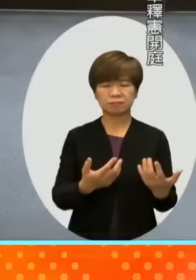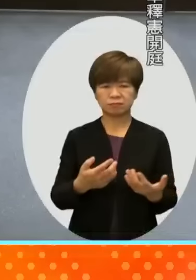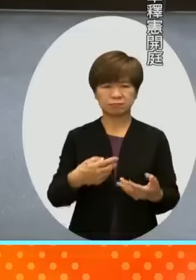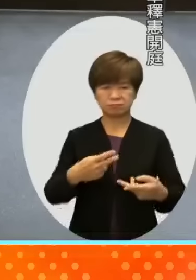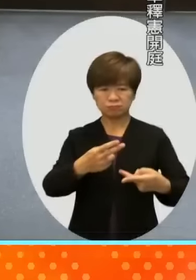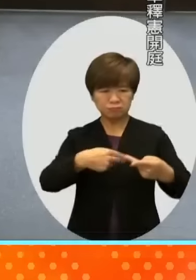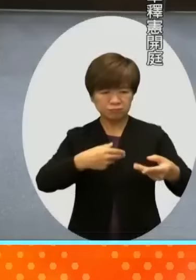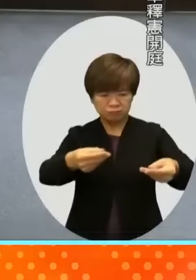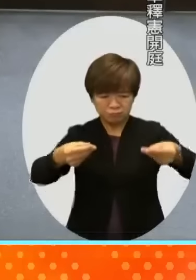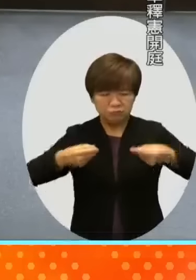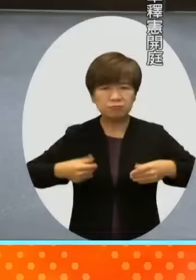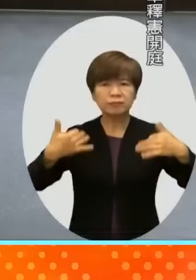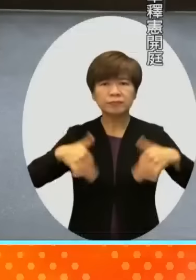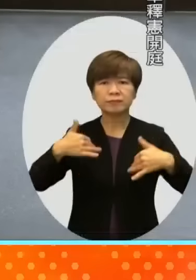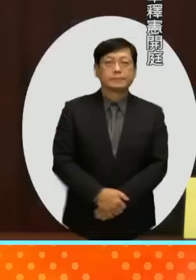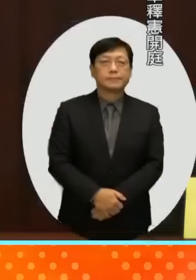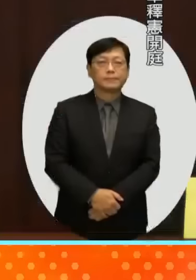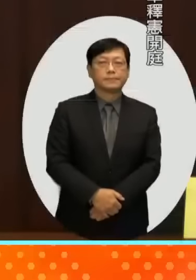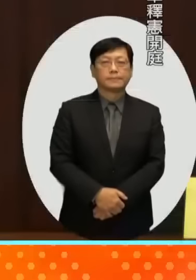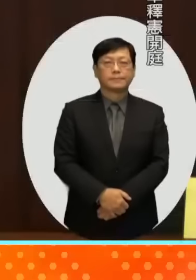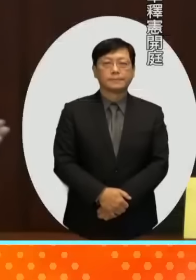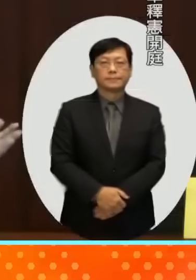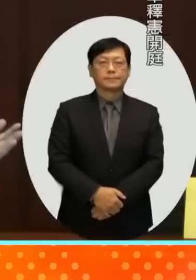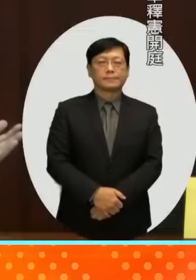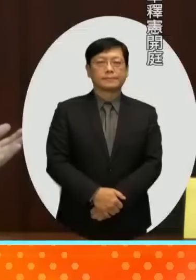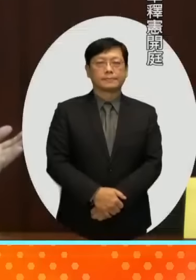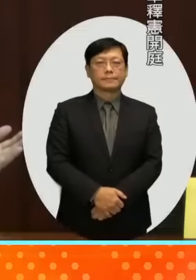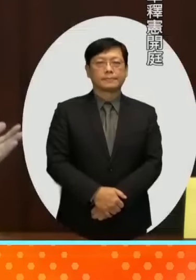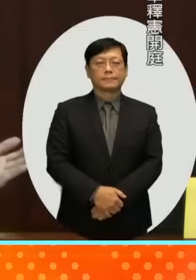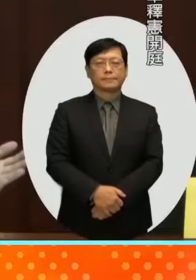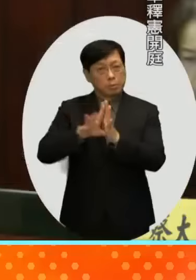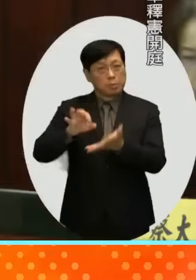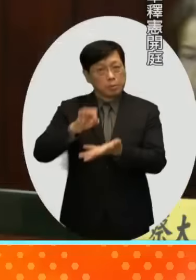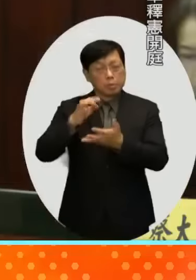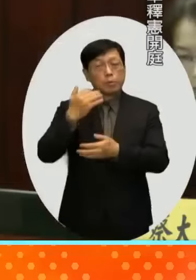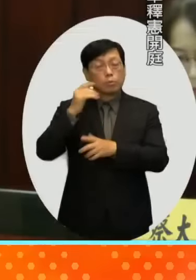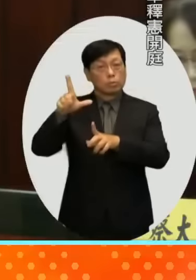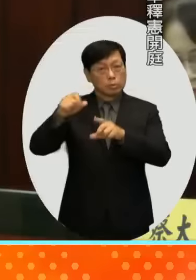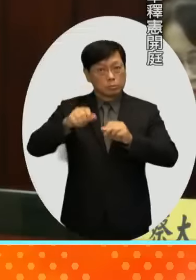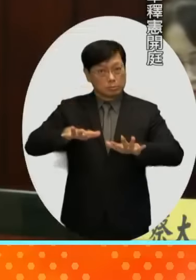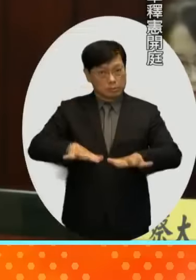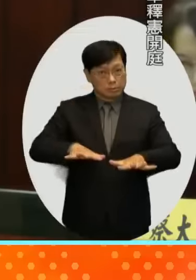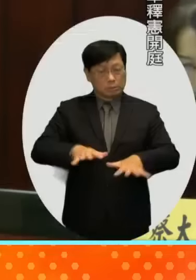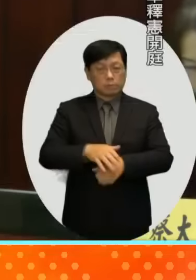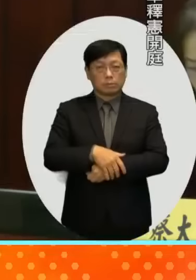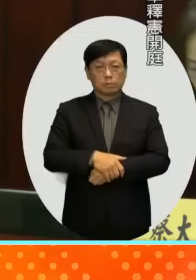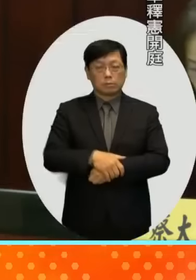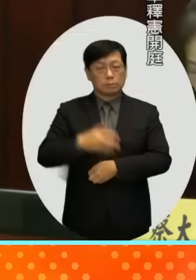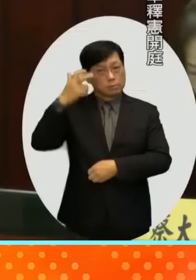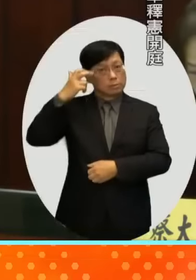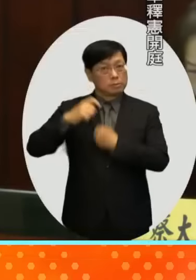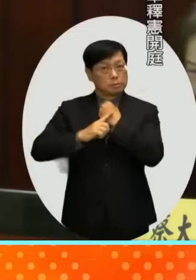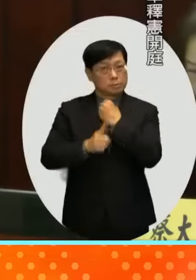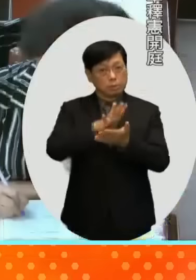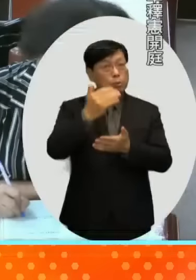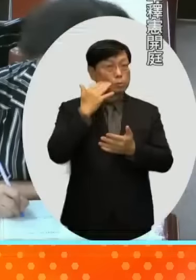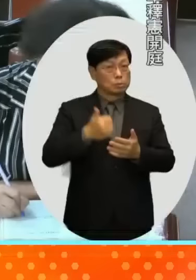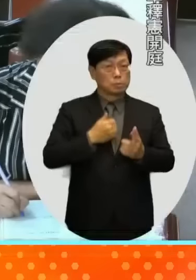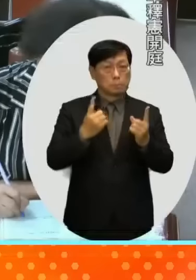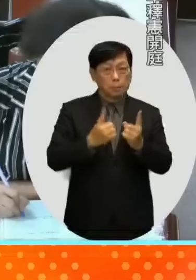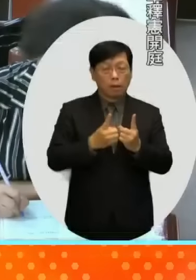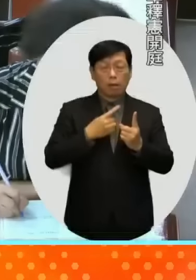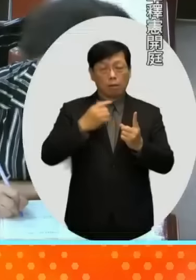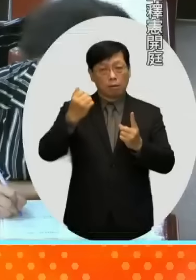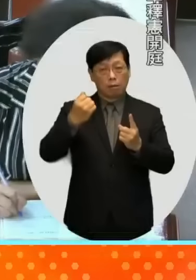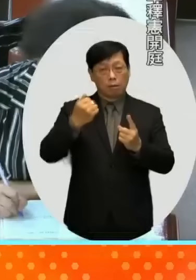是视线结果我们早就知道，不管是今天决定或是九月才决定，我们都已经知道结果是什么。那请问一下，这个结果出来之后，在